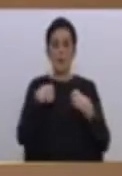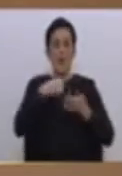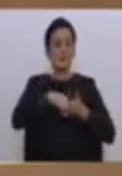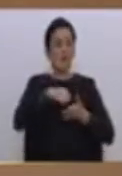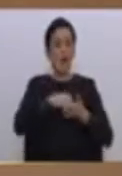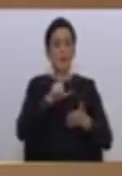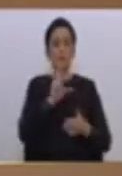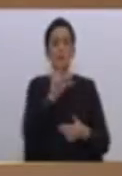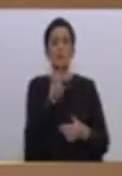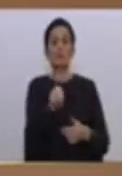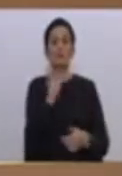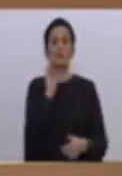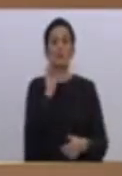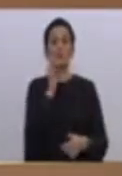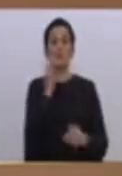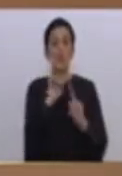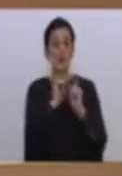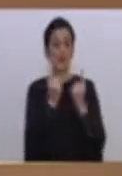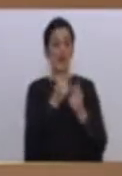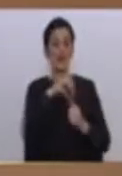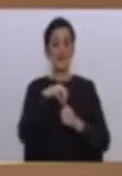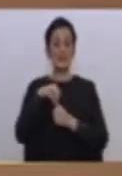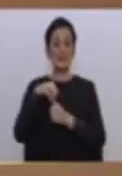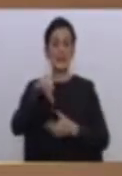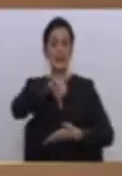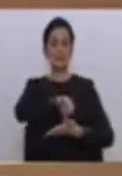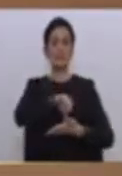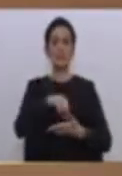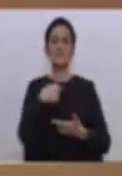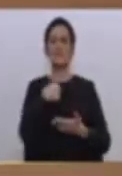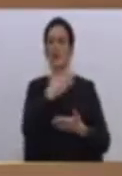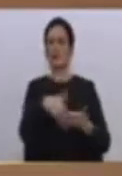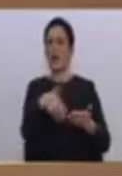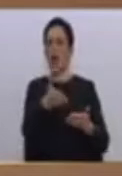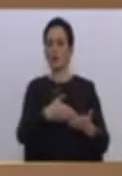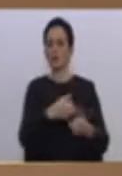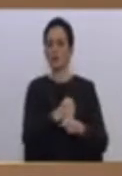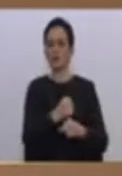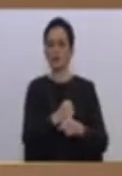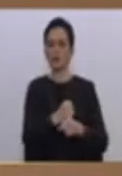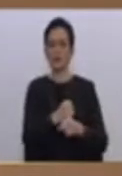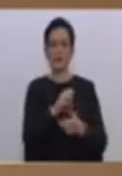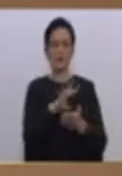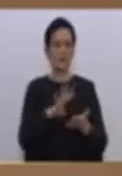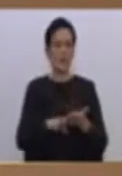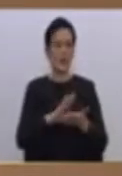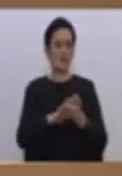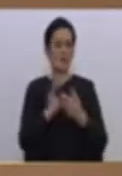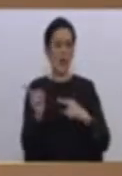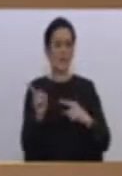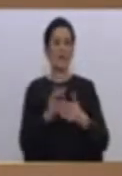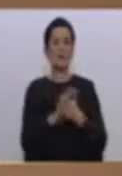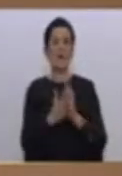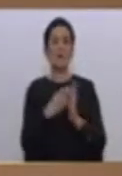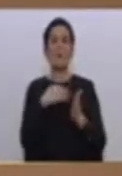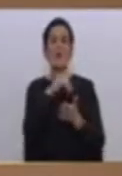საფუძველს მაძლევს როცა უმრავლესობის ლიდერები გამოდიან და ამბობენ რომ ჩვენ ანულირება გაუკეთეთ 19 აპრილის შეთანხმებას.